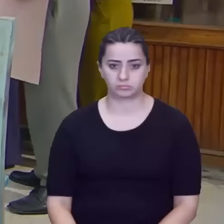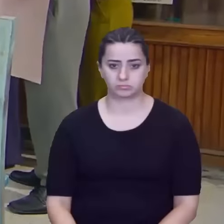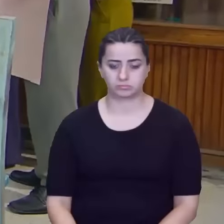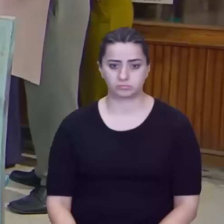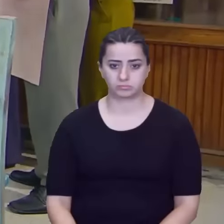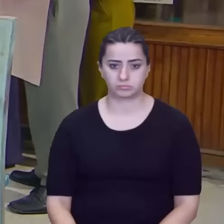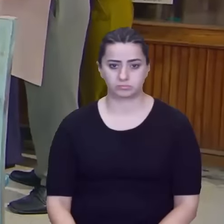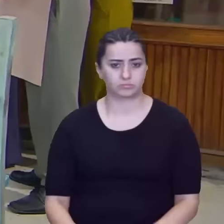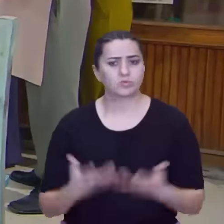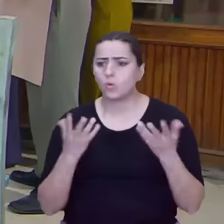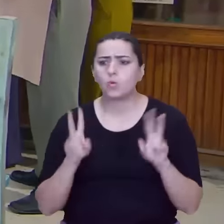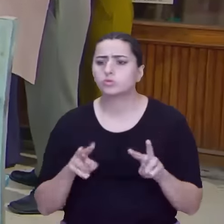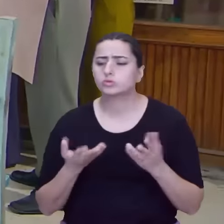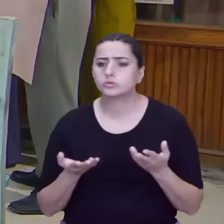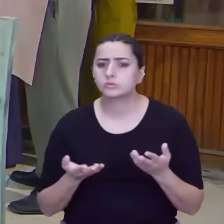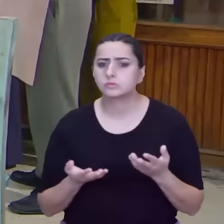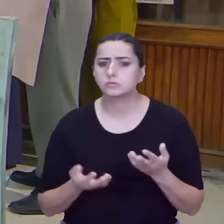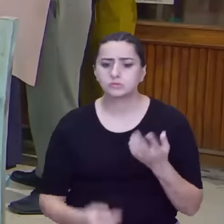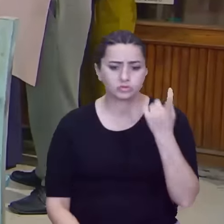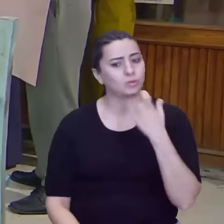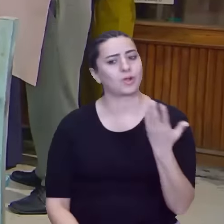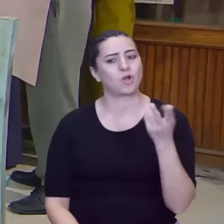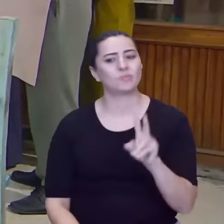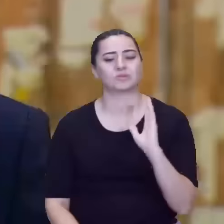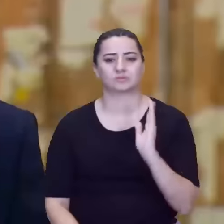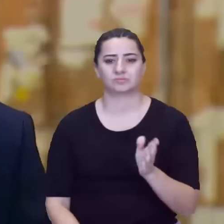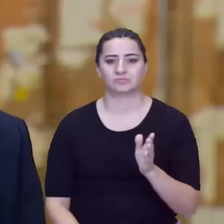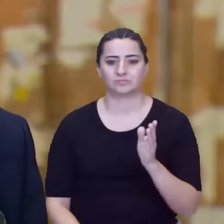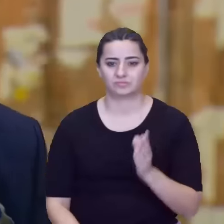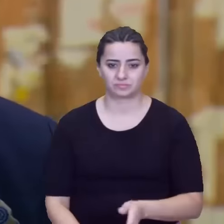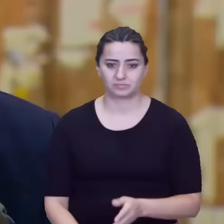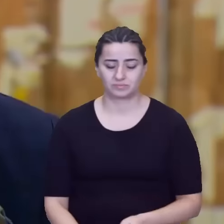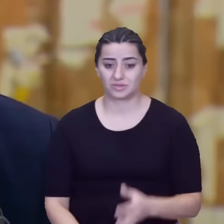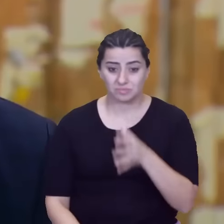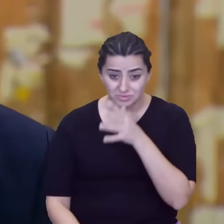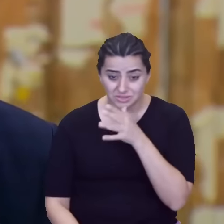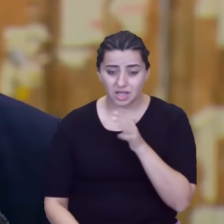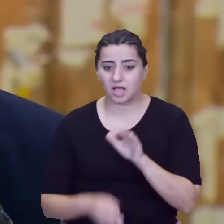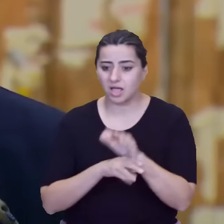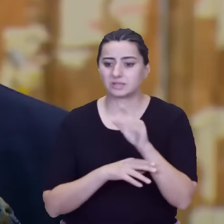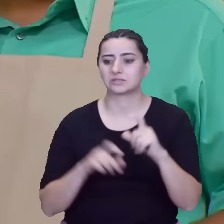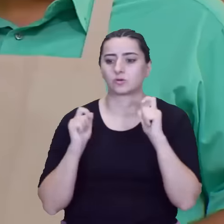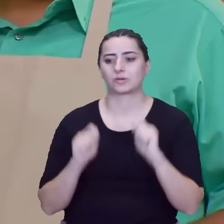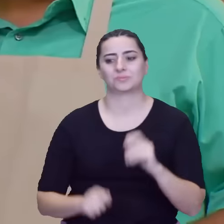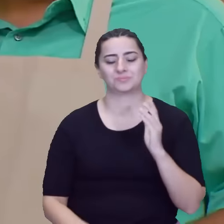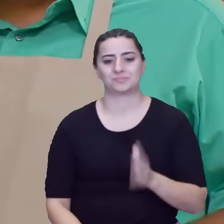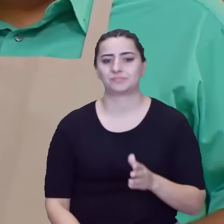Allah Allah. Hayır. Of, nasıl ölmüş ya? Ha? Bana sormadan keşke ölmeseydi ya. Ah, hay bilseydim hayat sigortası